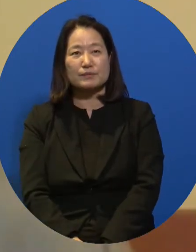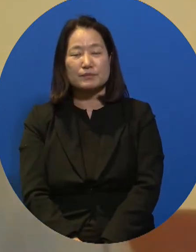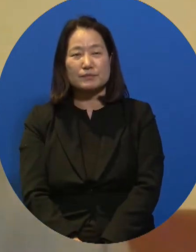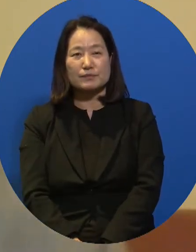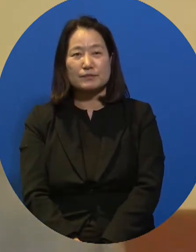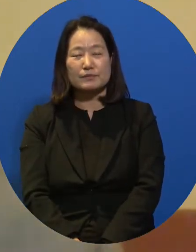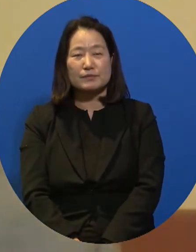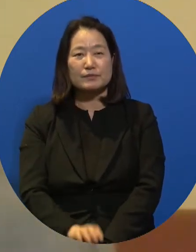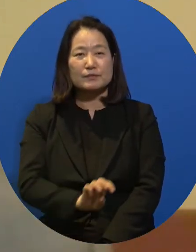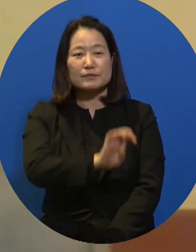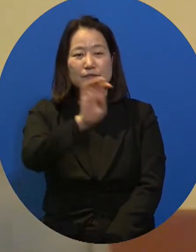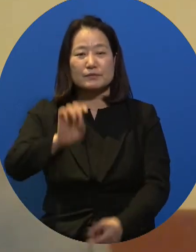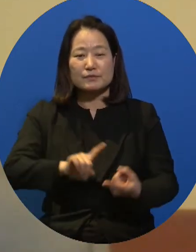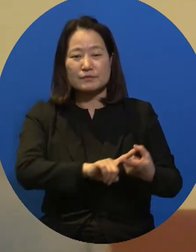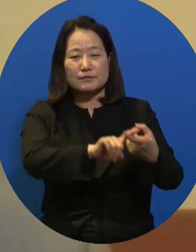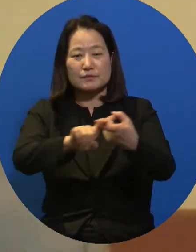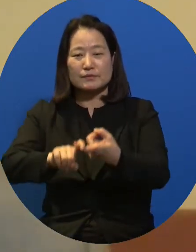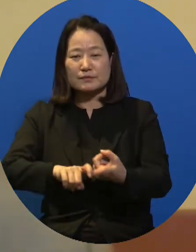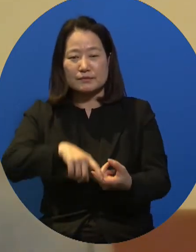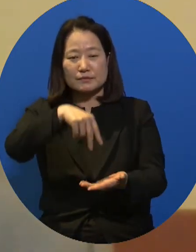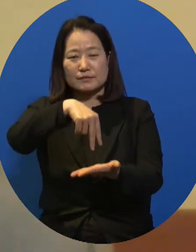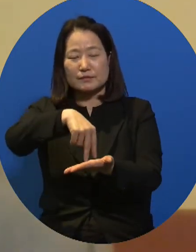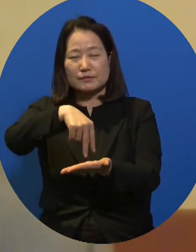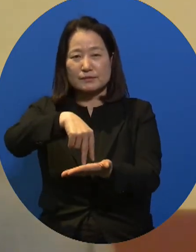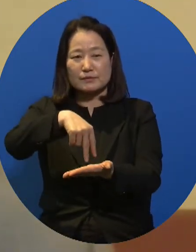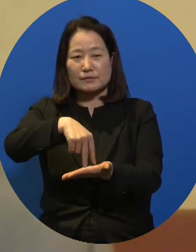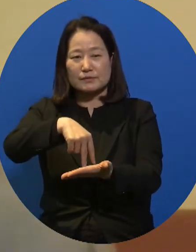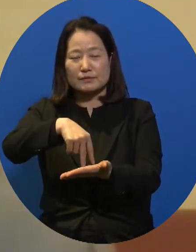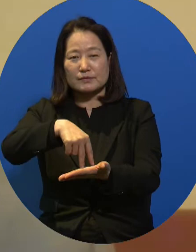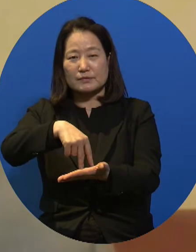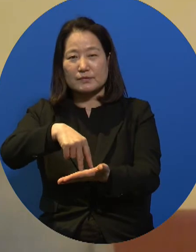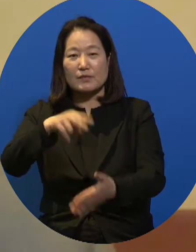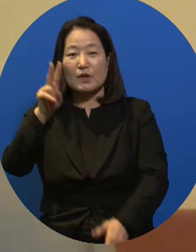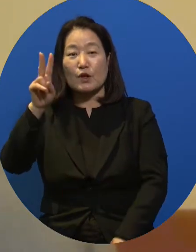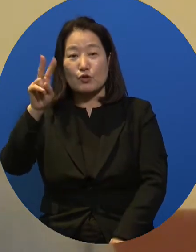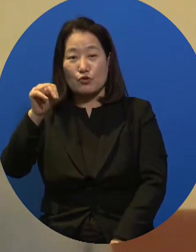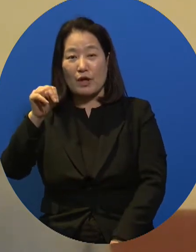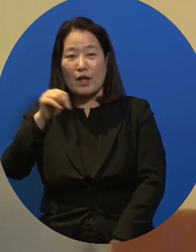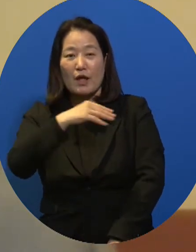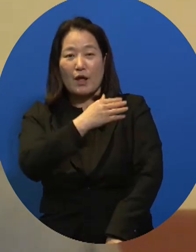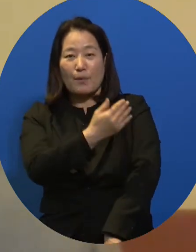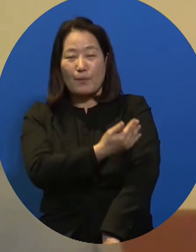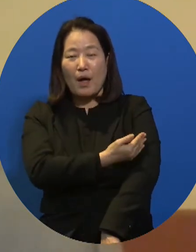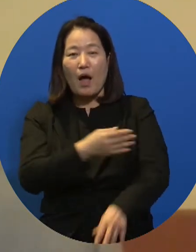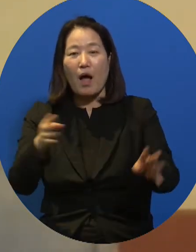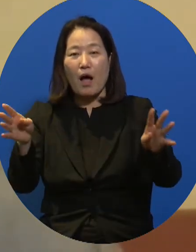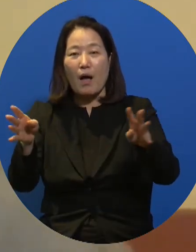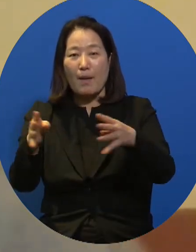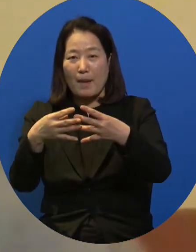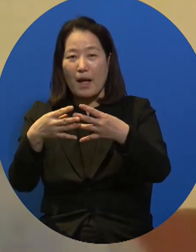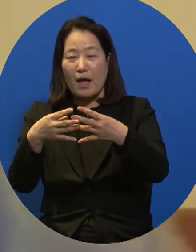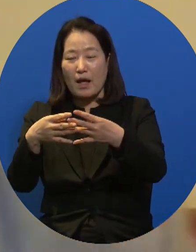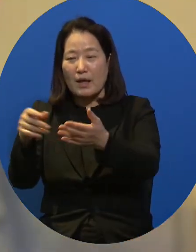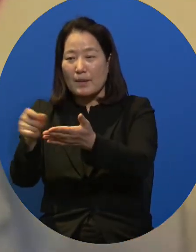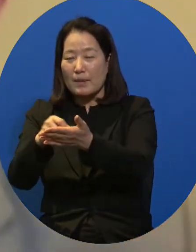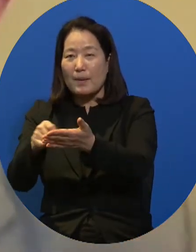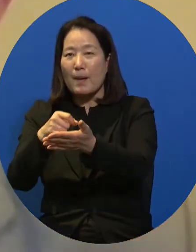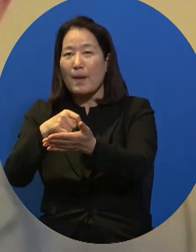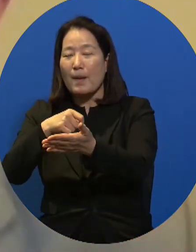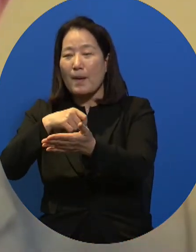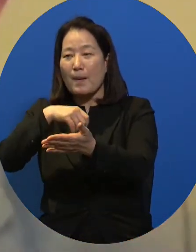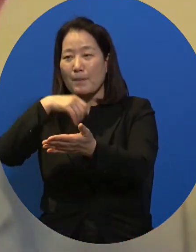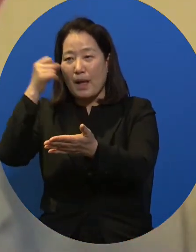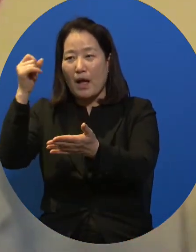EU는 그 연합으로서 또한 CRPD의 비준국이기 서명국이기 때문에 EU